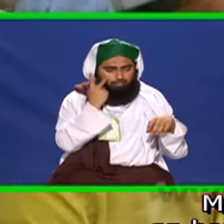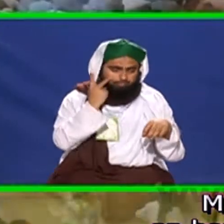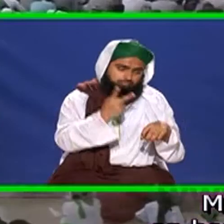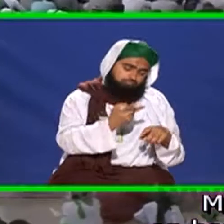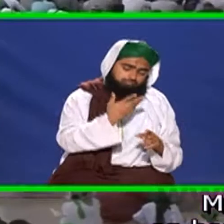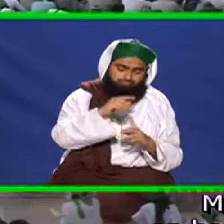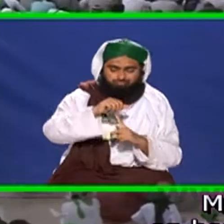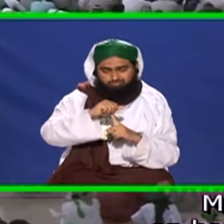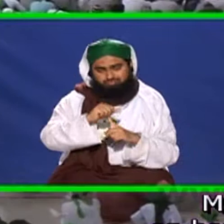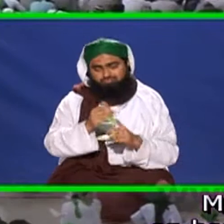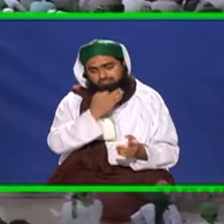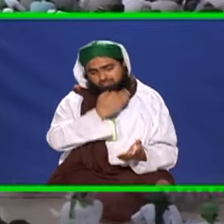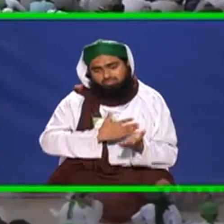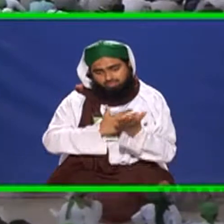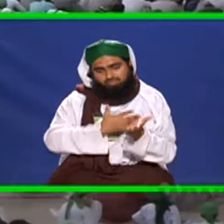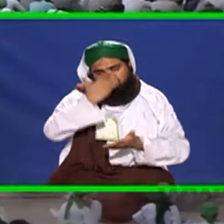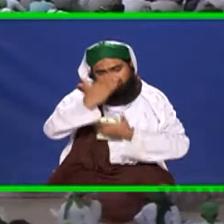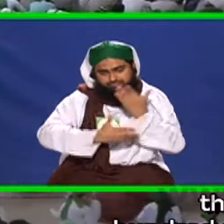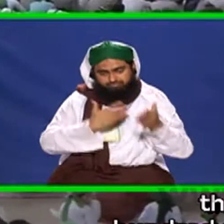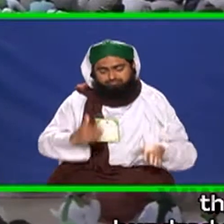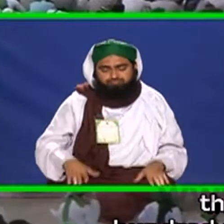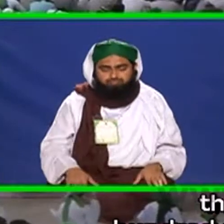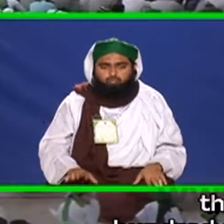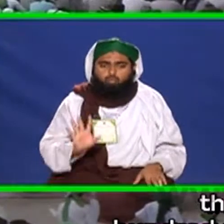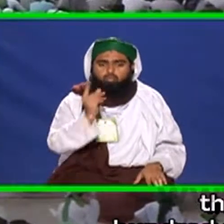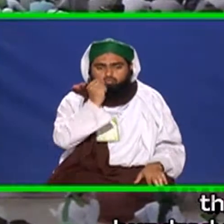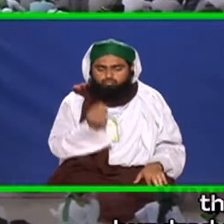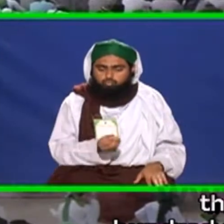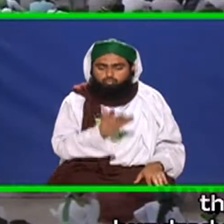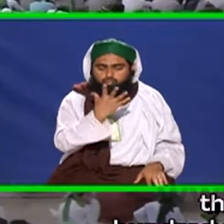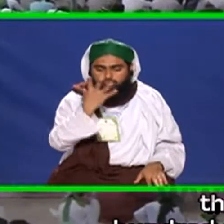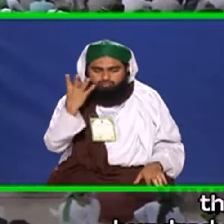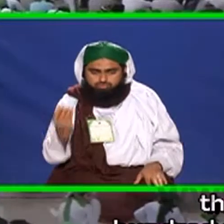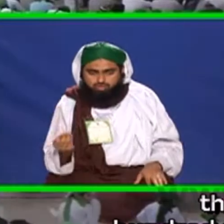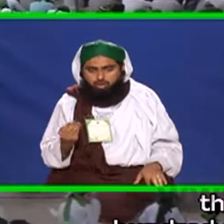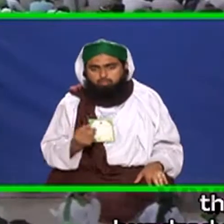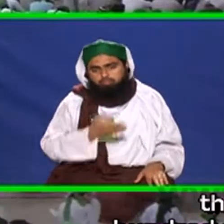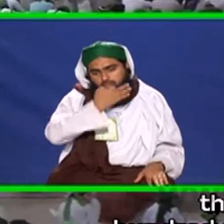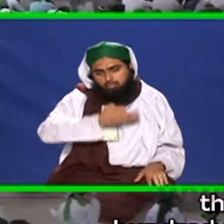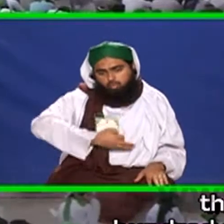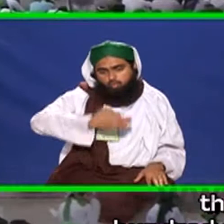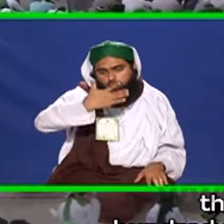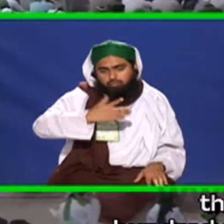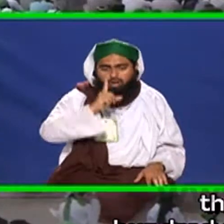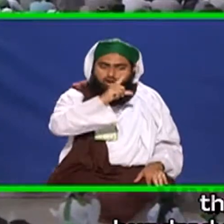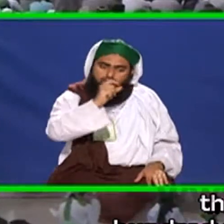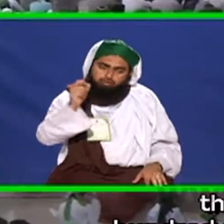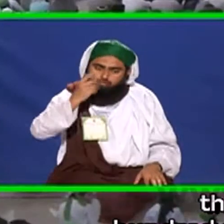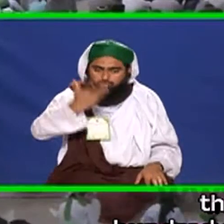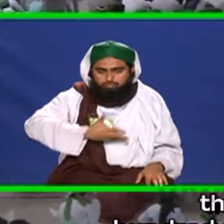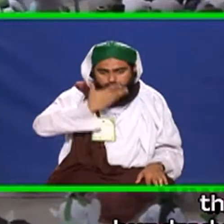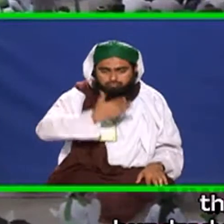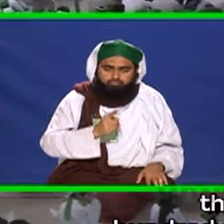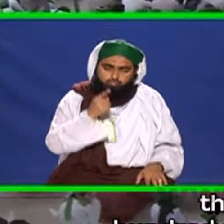ضرور دکھائے۔ تو میں اب کر رہا تھا کہ جو صبح و شام 100 مرتبہ سبحان اللہ